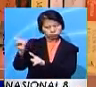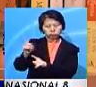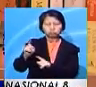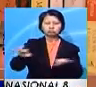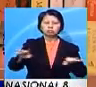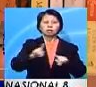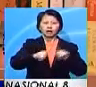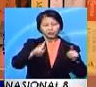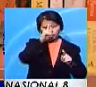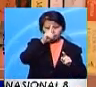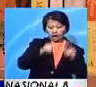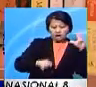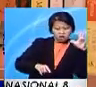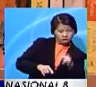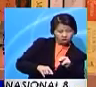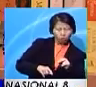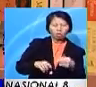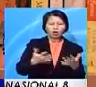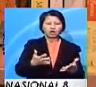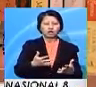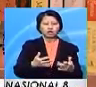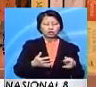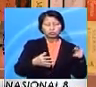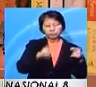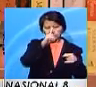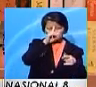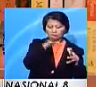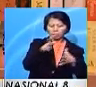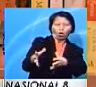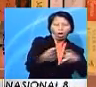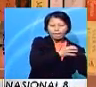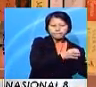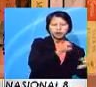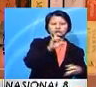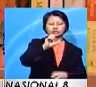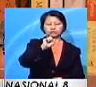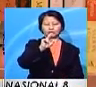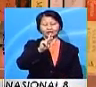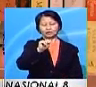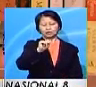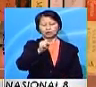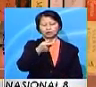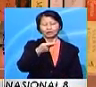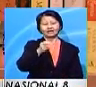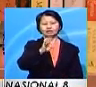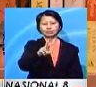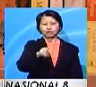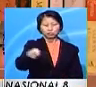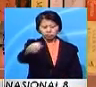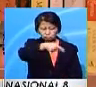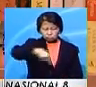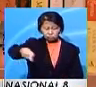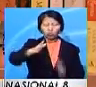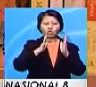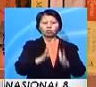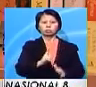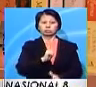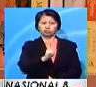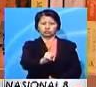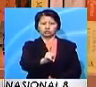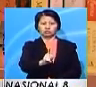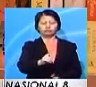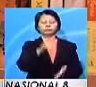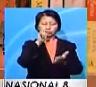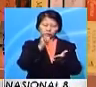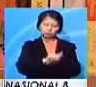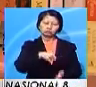Seboleh-bolehnya India mahu Kashmir itu masuk ke dalam India. Walaupun penduduk Kashmir majoritinya beragama Islam. Jadi